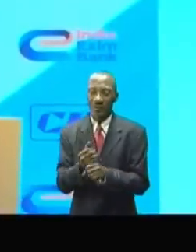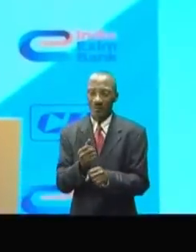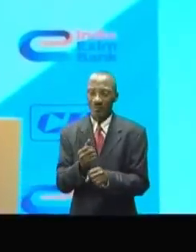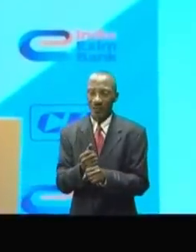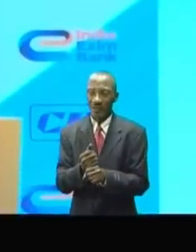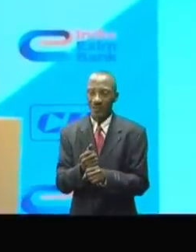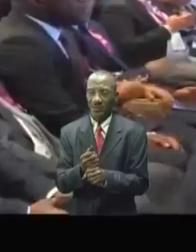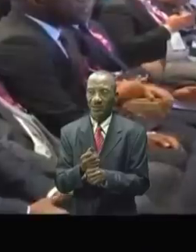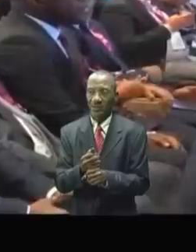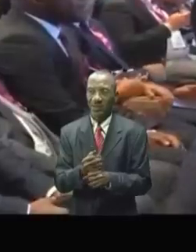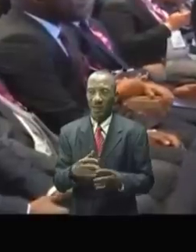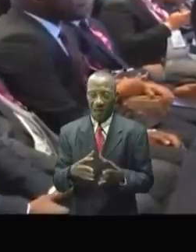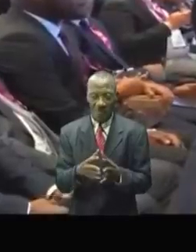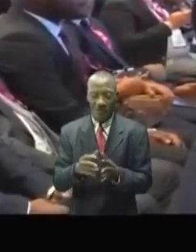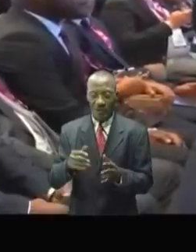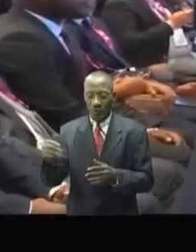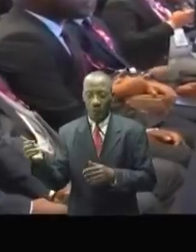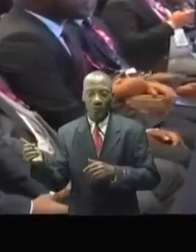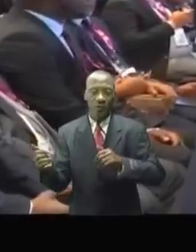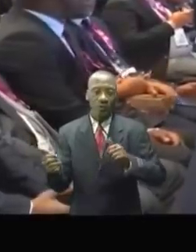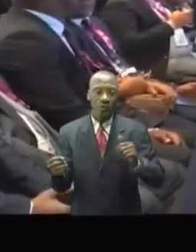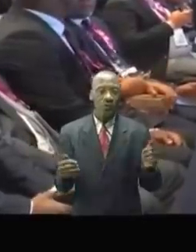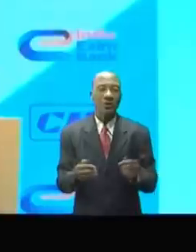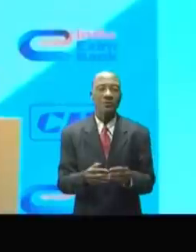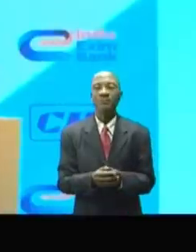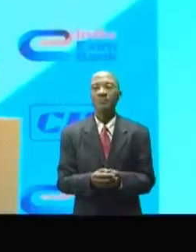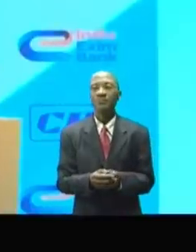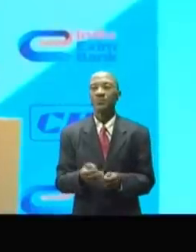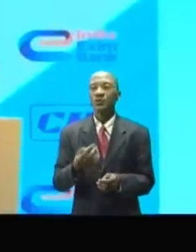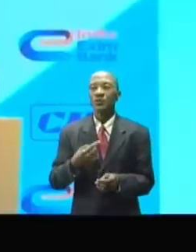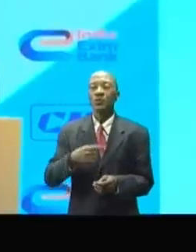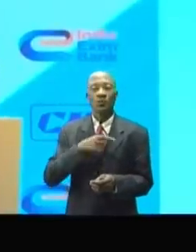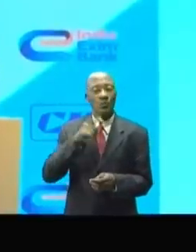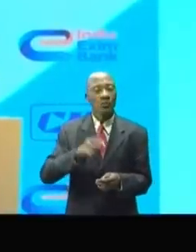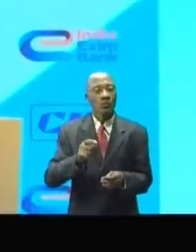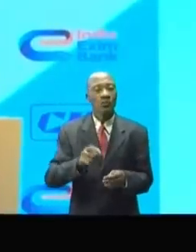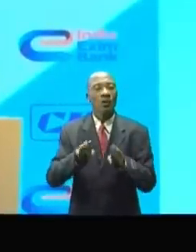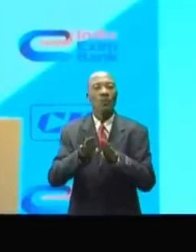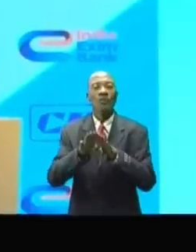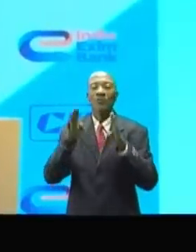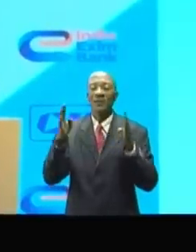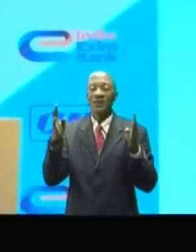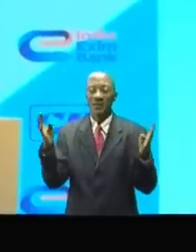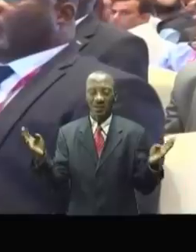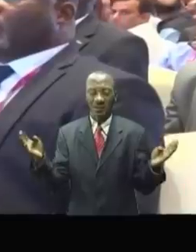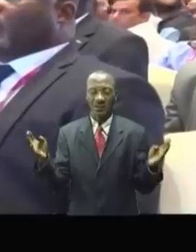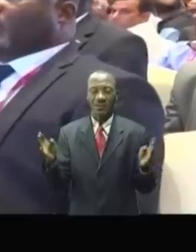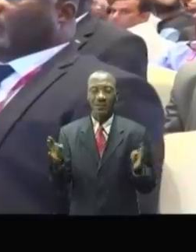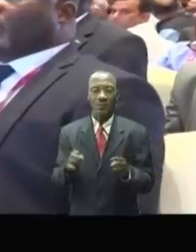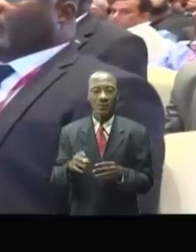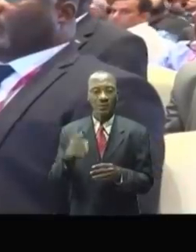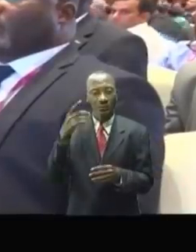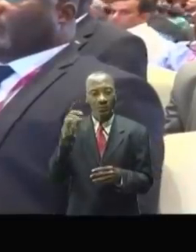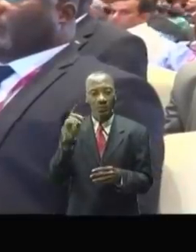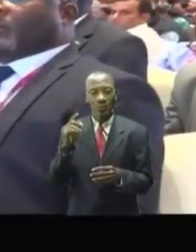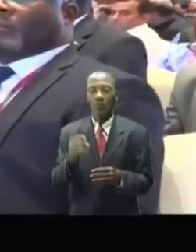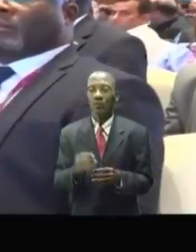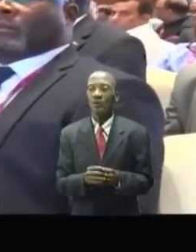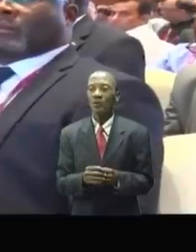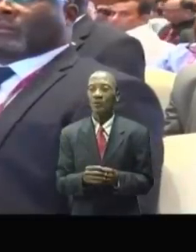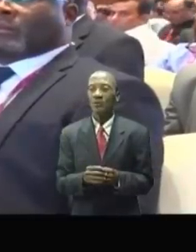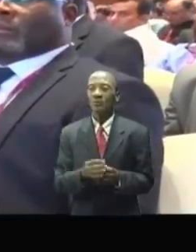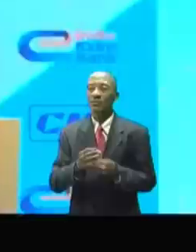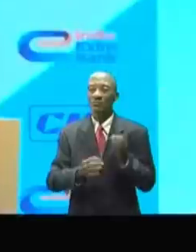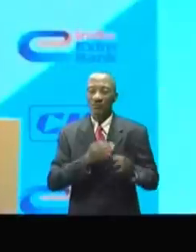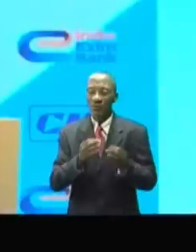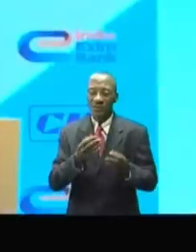pays connaît une forte croissance de nature à favoriser la résilience et la